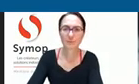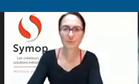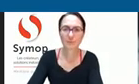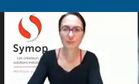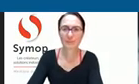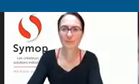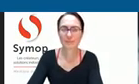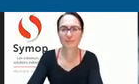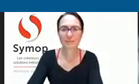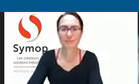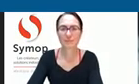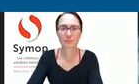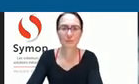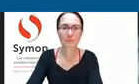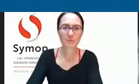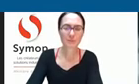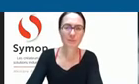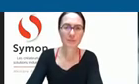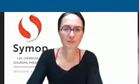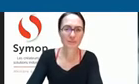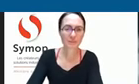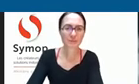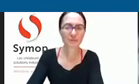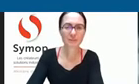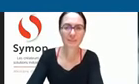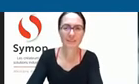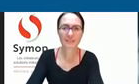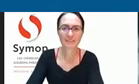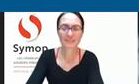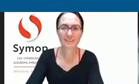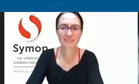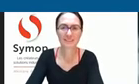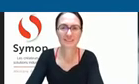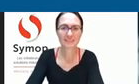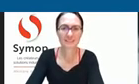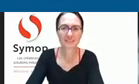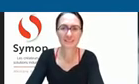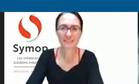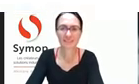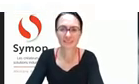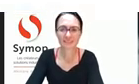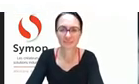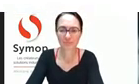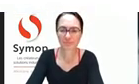Merci beaucoup Vincent pour cette présentation claire et synthétique